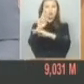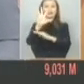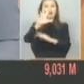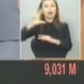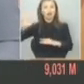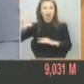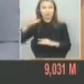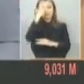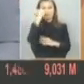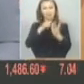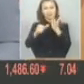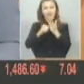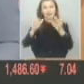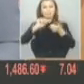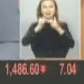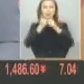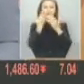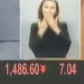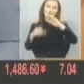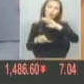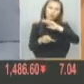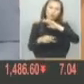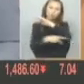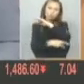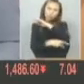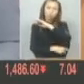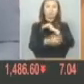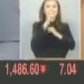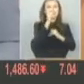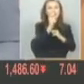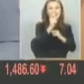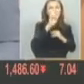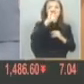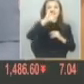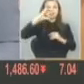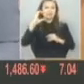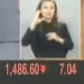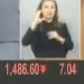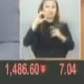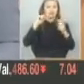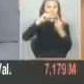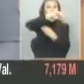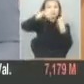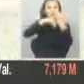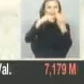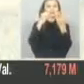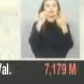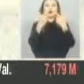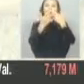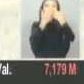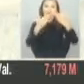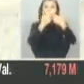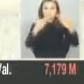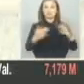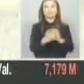เพื่อขจัดผลประโยชน์ทับซ้อนและรองรับ AEC หรือสมาคมเศรษฐกิจอาเซียนที่จะมีผลในปี2558นายประ